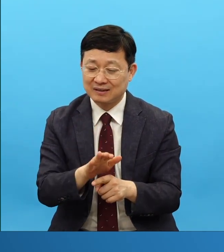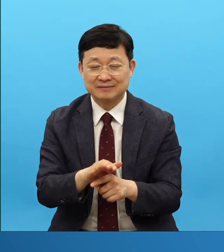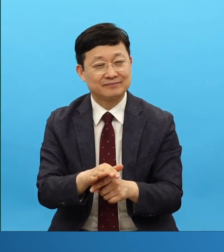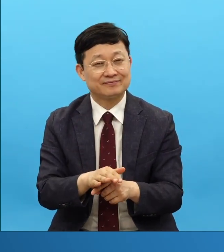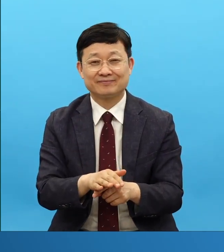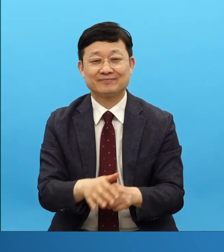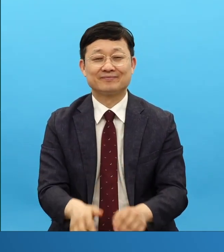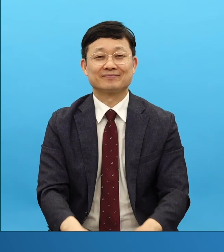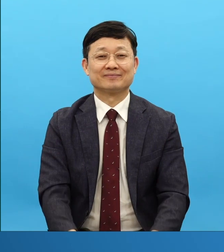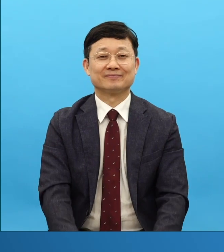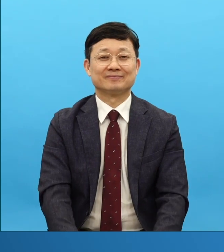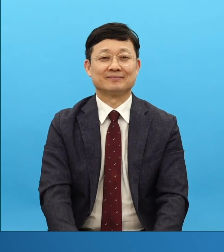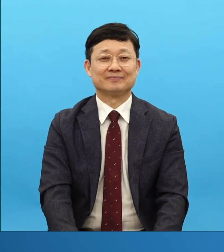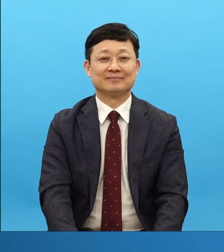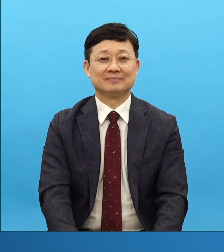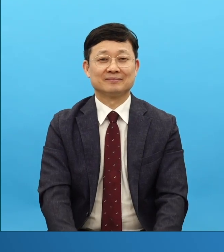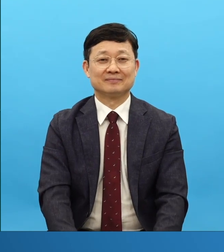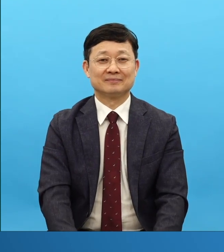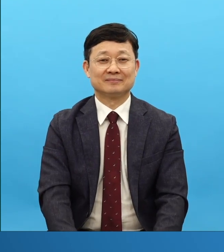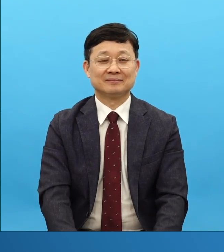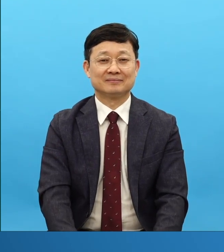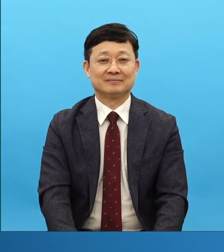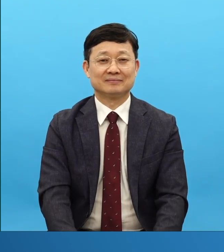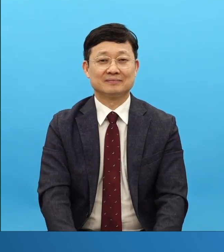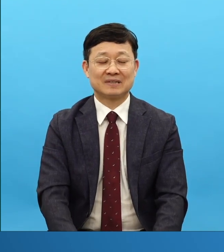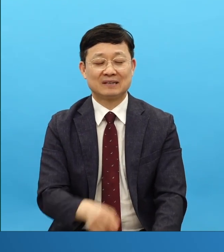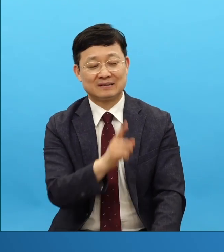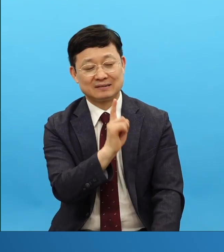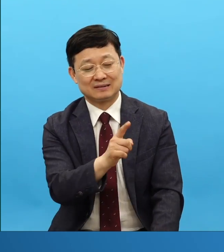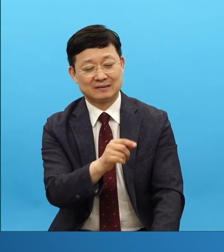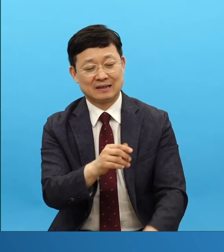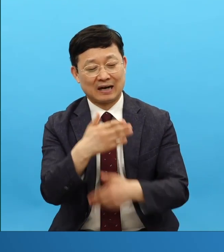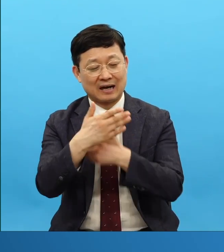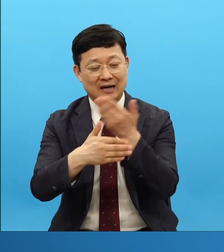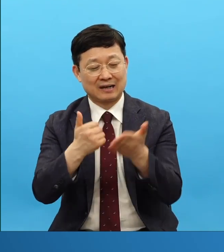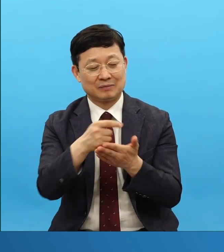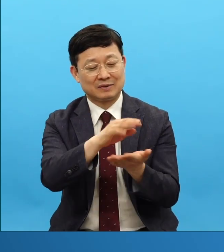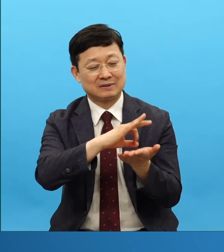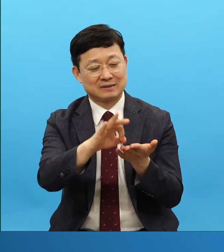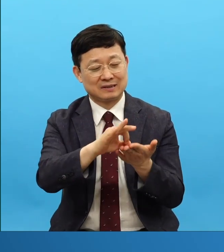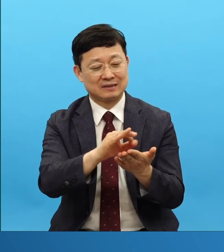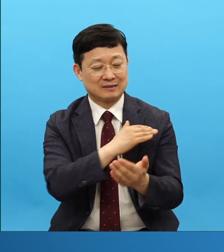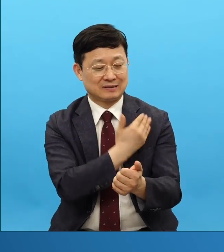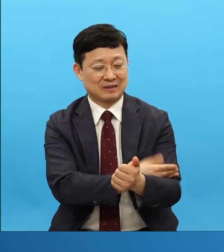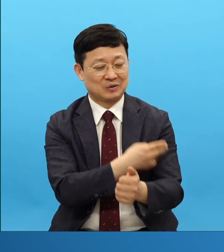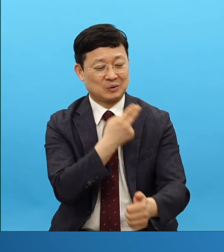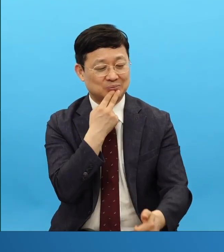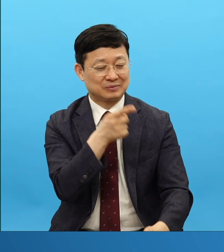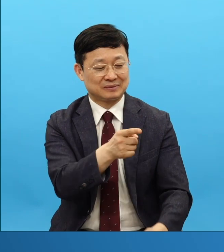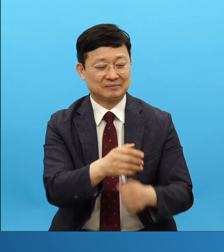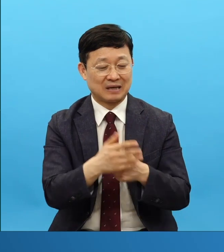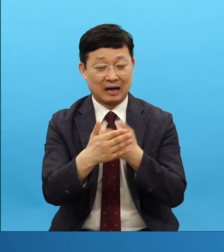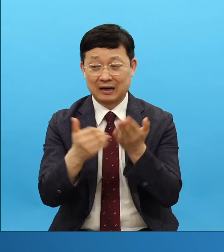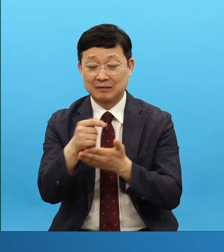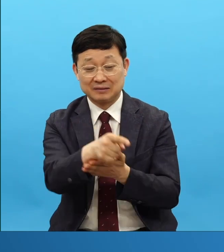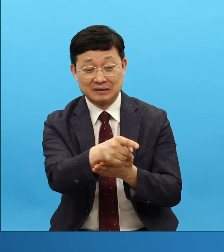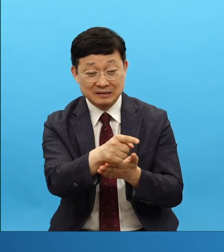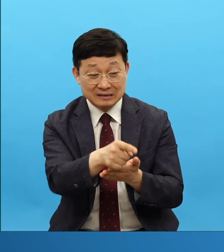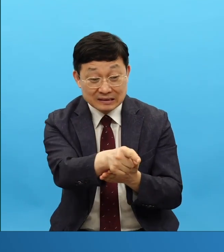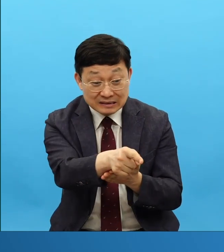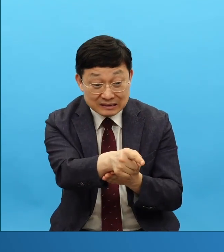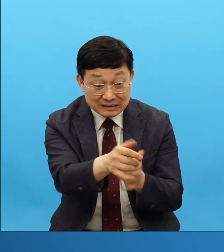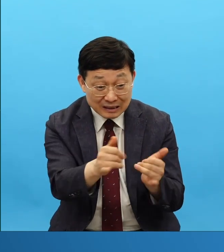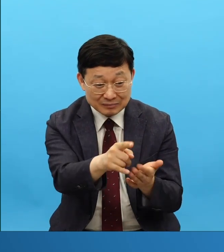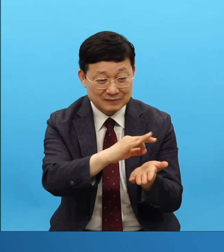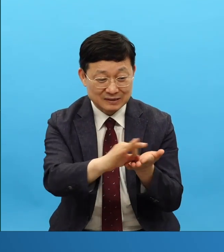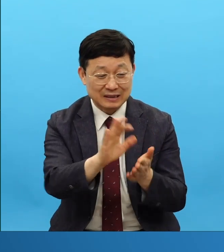this problem, that problem in the church." 그러나 Of course, they're 분명합니다. right. 내 속은 너는 쓰임 받을 수 없어. But surely, in my heart, I say, "Oh, you 그렇죠? cannot 하나님 be 그런 used." 사람 안 써요. God doesn't use